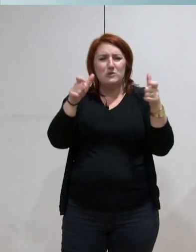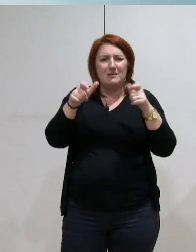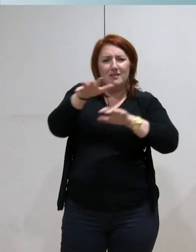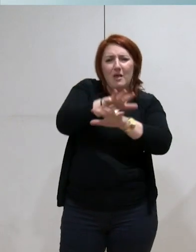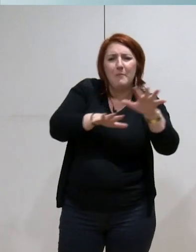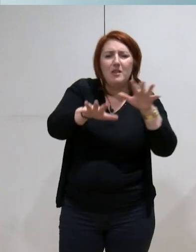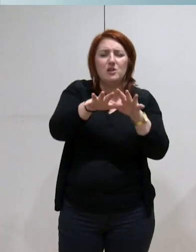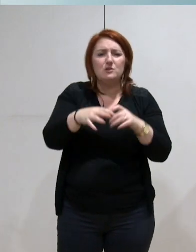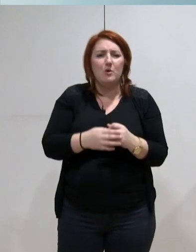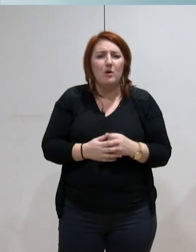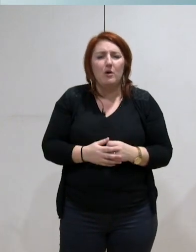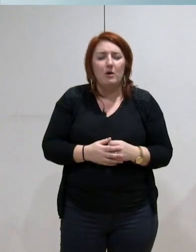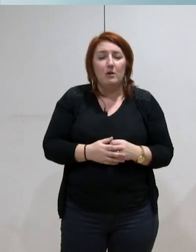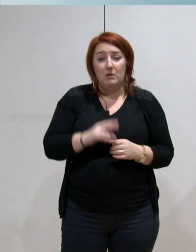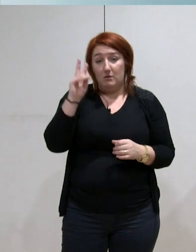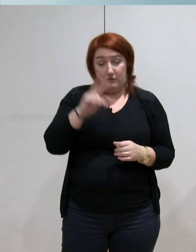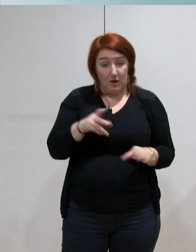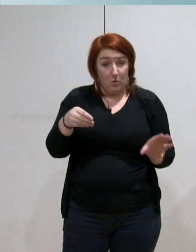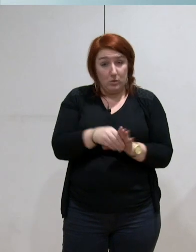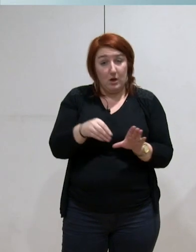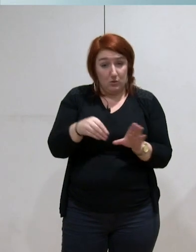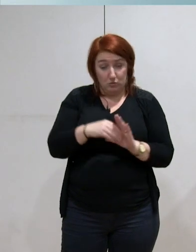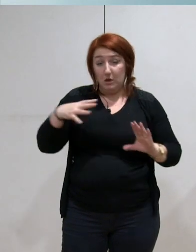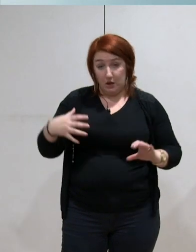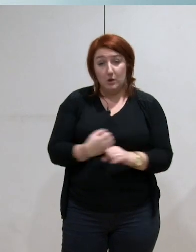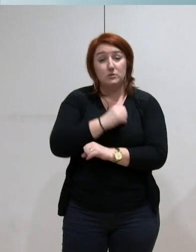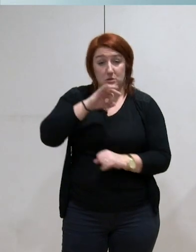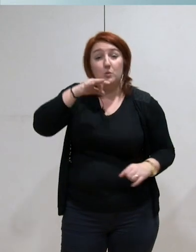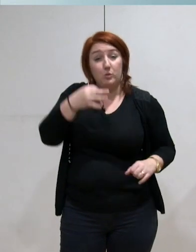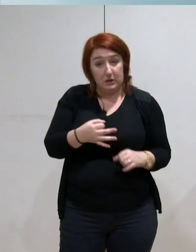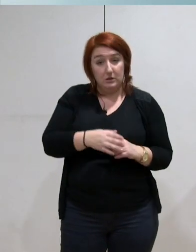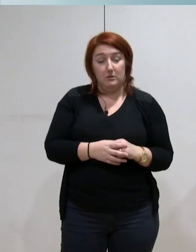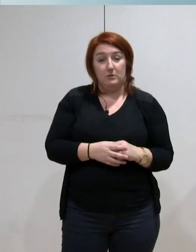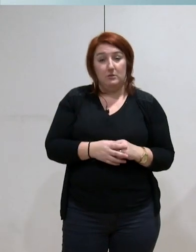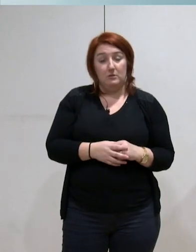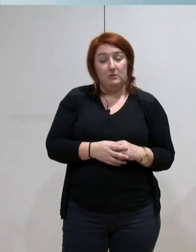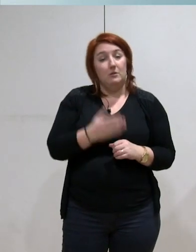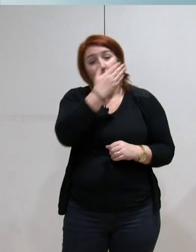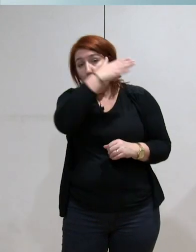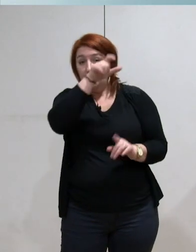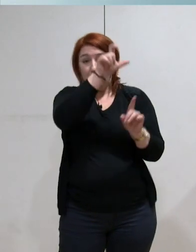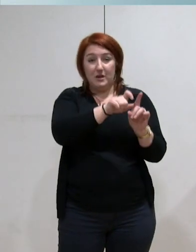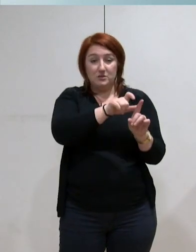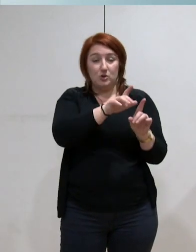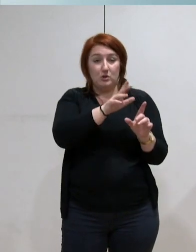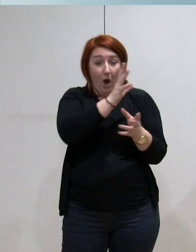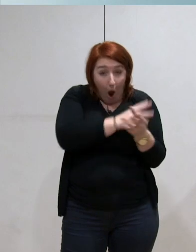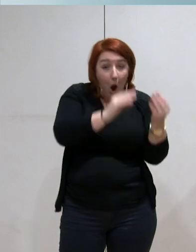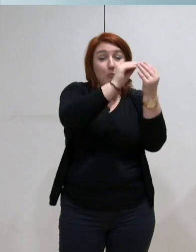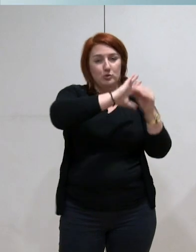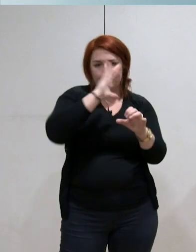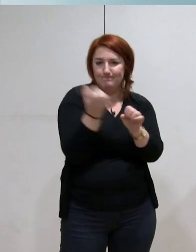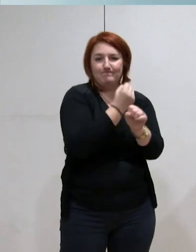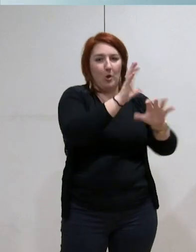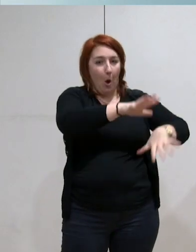a permis d'économiser et de pouvoir travailler à l'embauche d'une personne supplémentaire au regard de